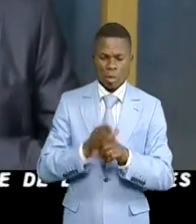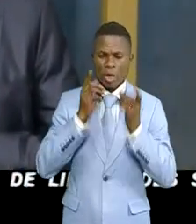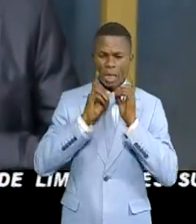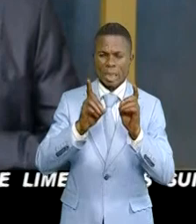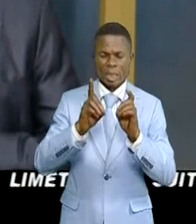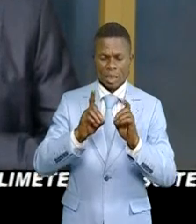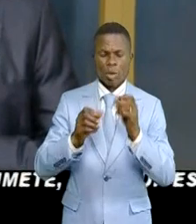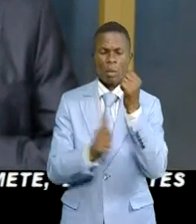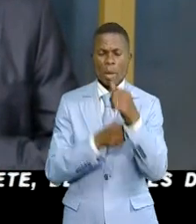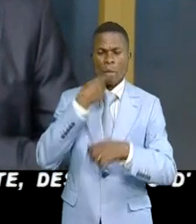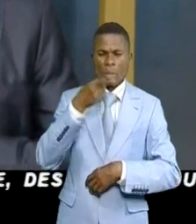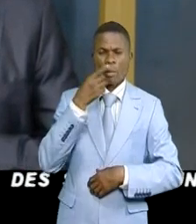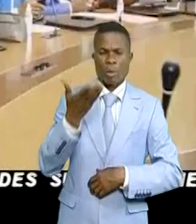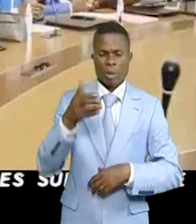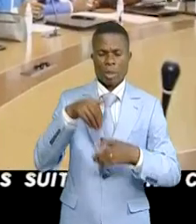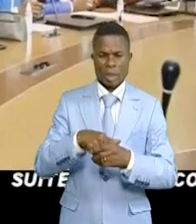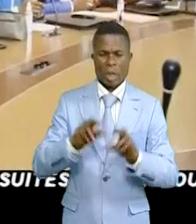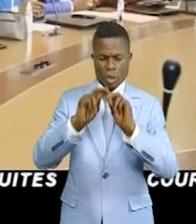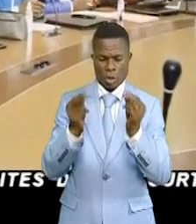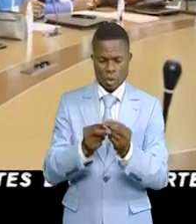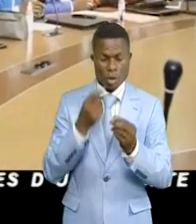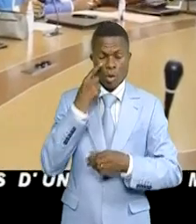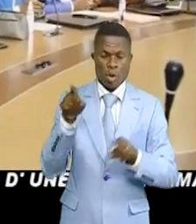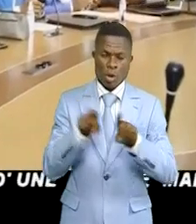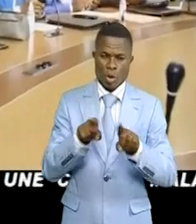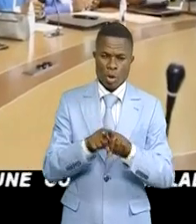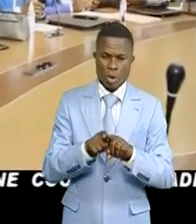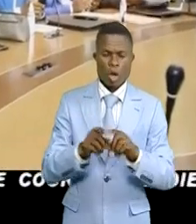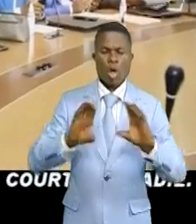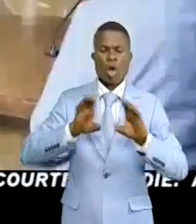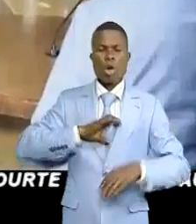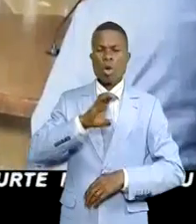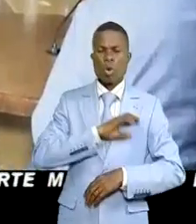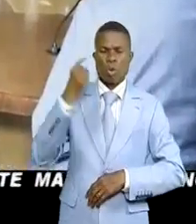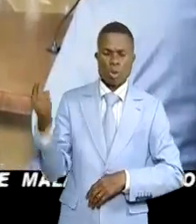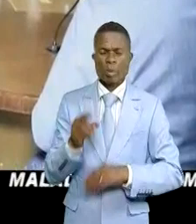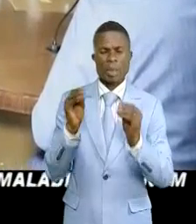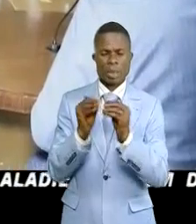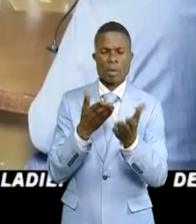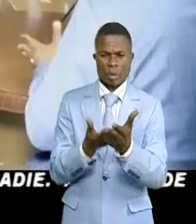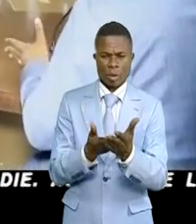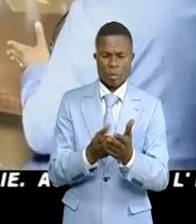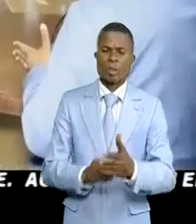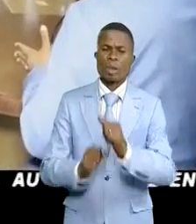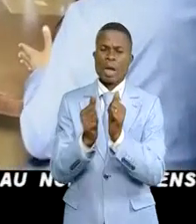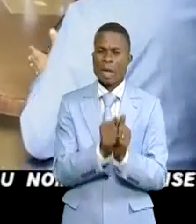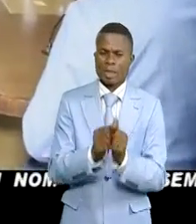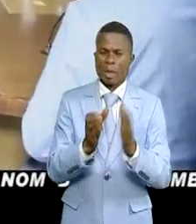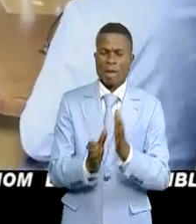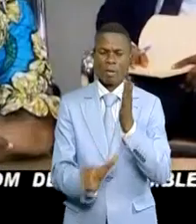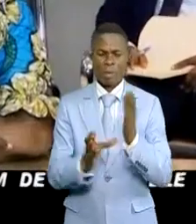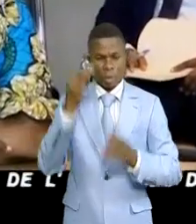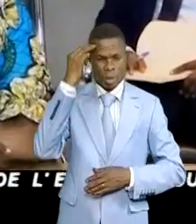ses interlocuteurs à travers ce cadre qu'il considère comme un comité permanent de concertation. Accompagné de la vice-ministre de la